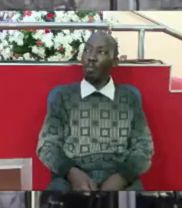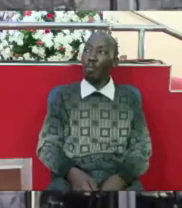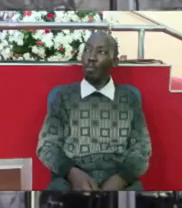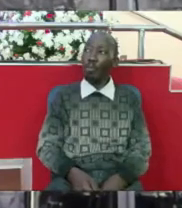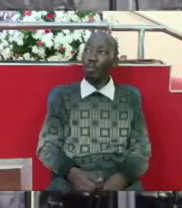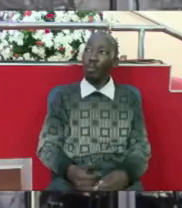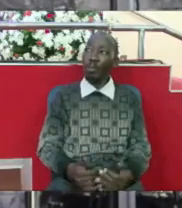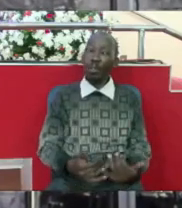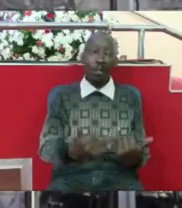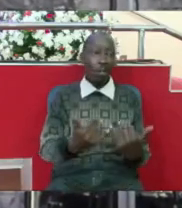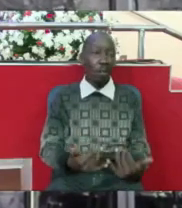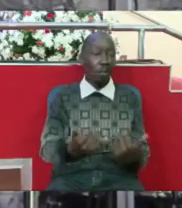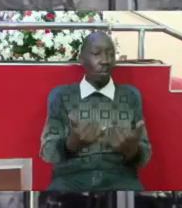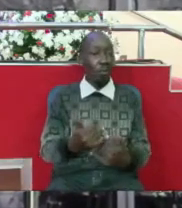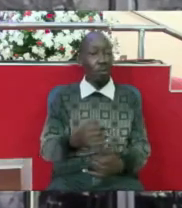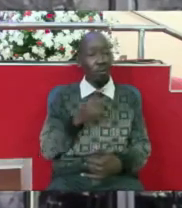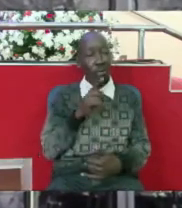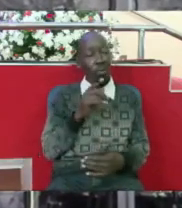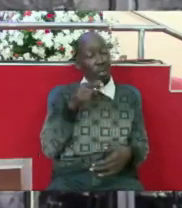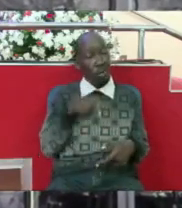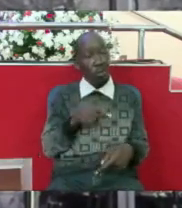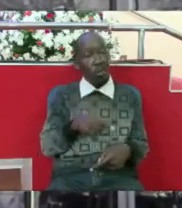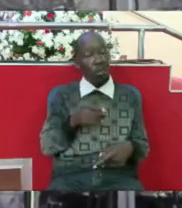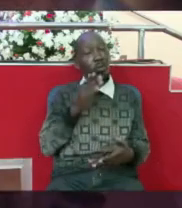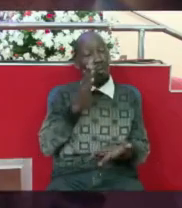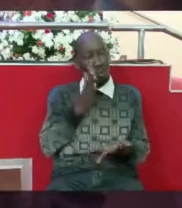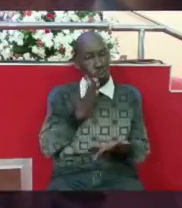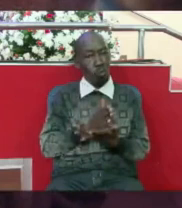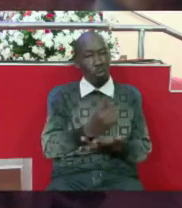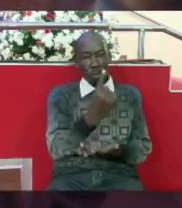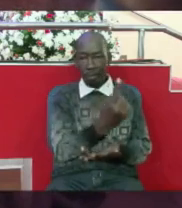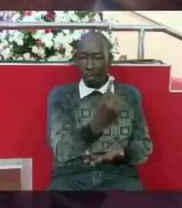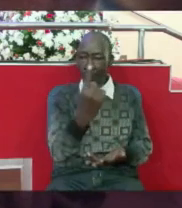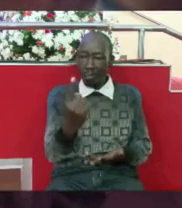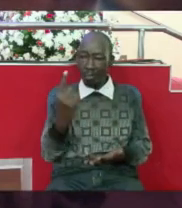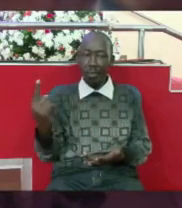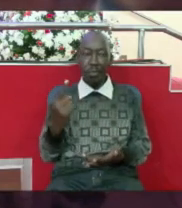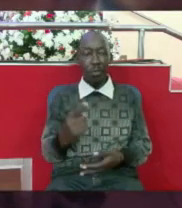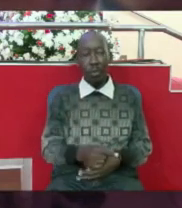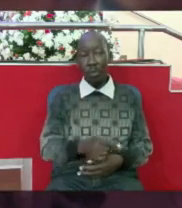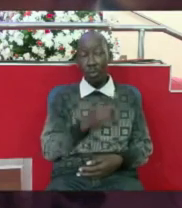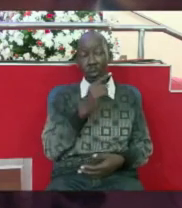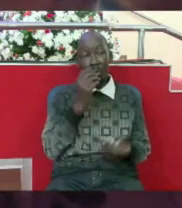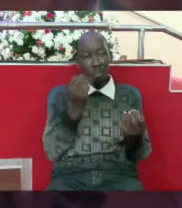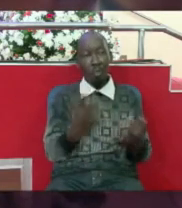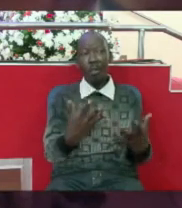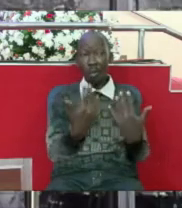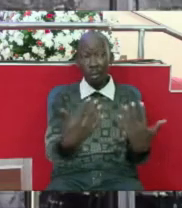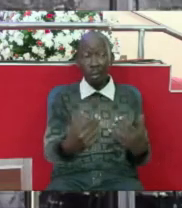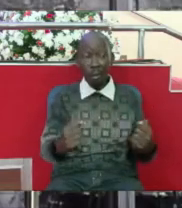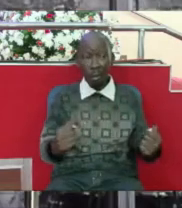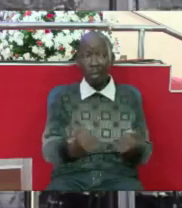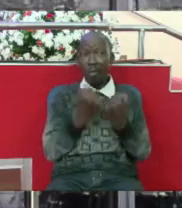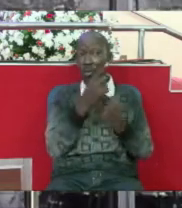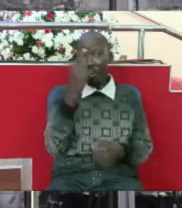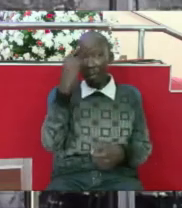Now let's be honest with one another. Wacha tukaweze kuwa na ukweli kila mmoja kwa mwingine. Do you really think you're going to have that? Je,